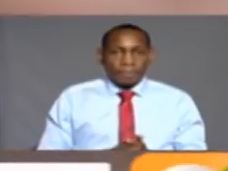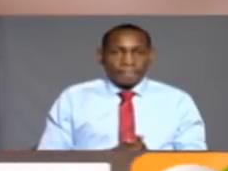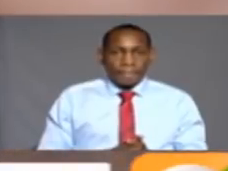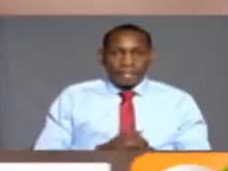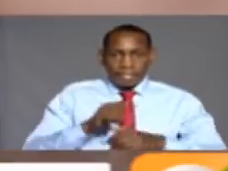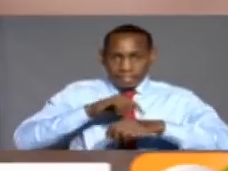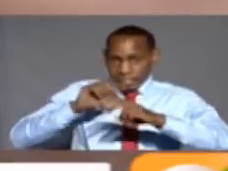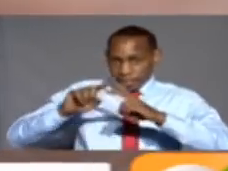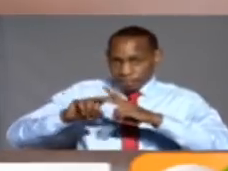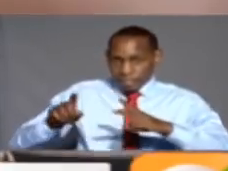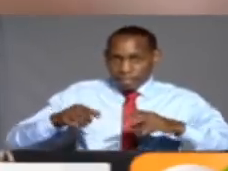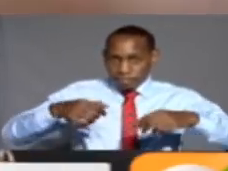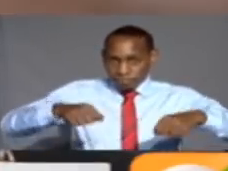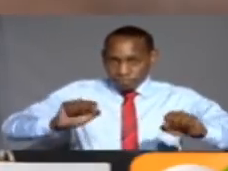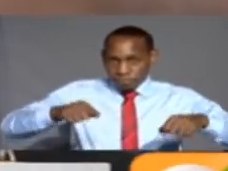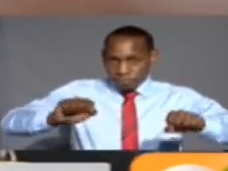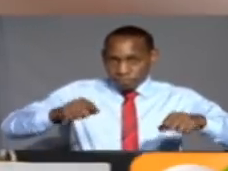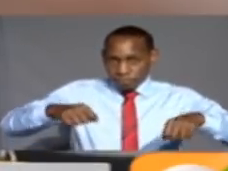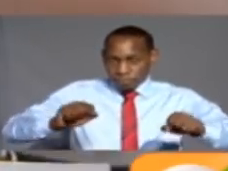Nikiwasha na